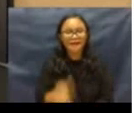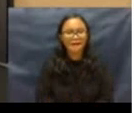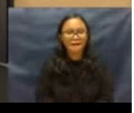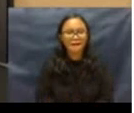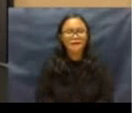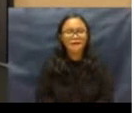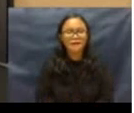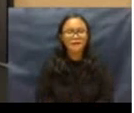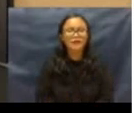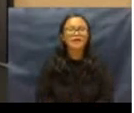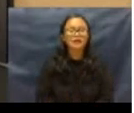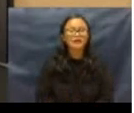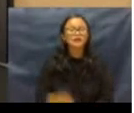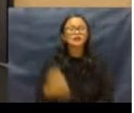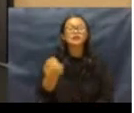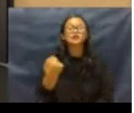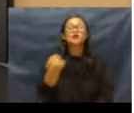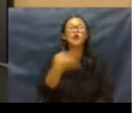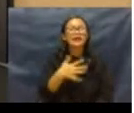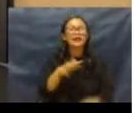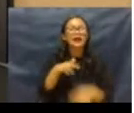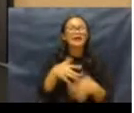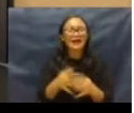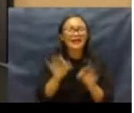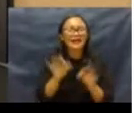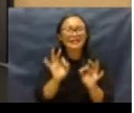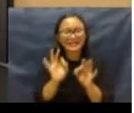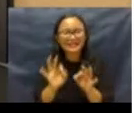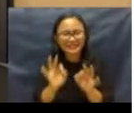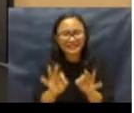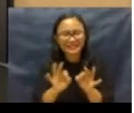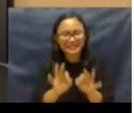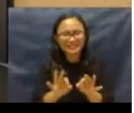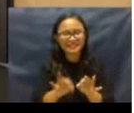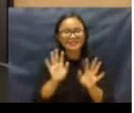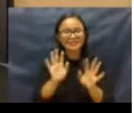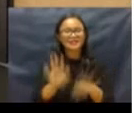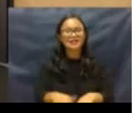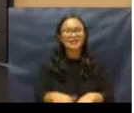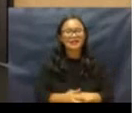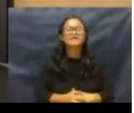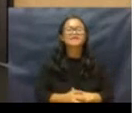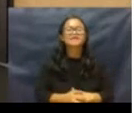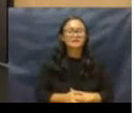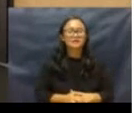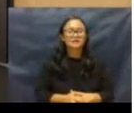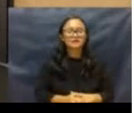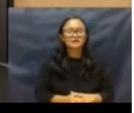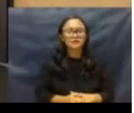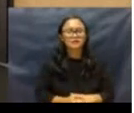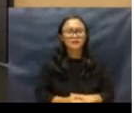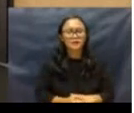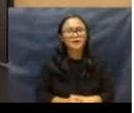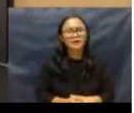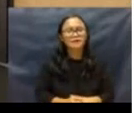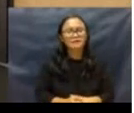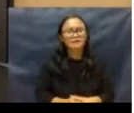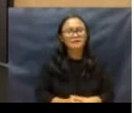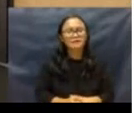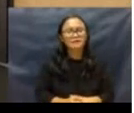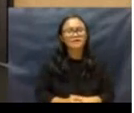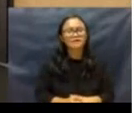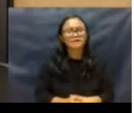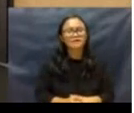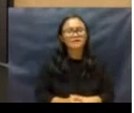Jawabannya dulu ya, oke. Okay. Jangan protes Bapak Ibu, sudah kami koreksi. Baik, Dan inilah adalah